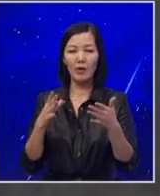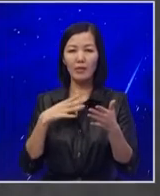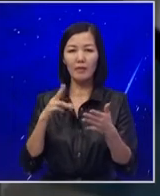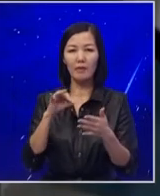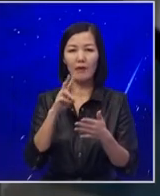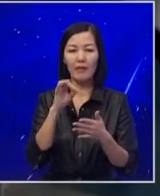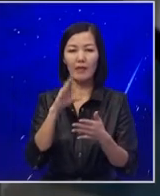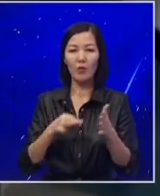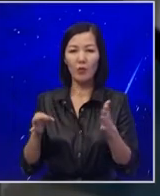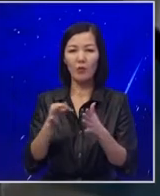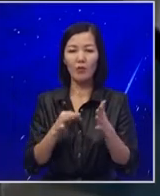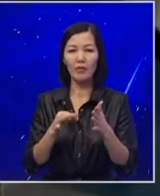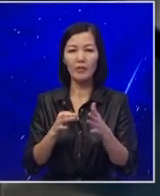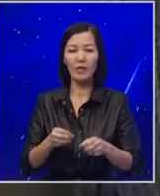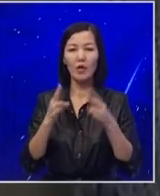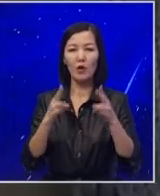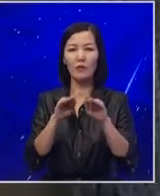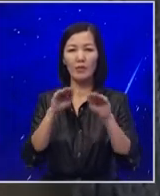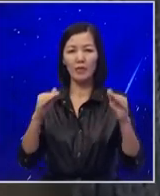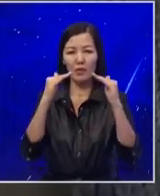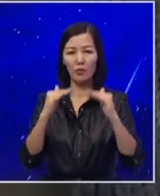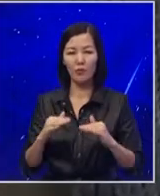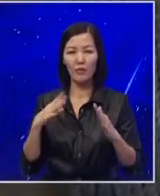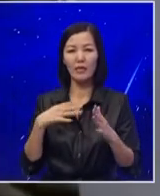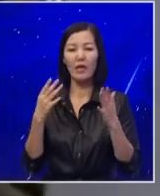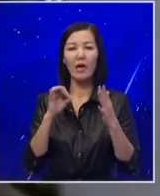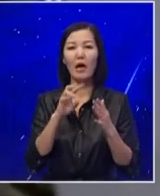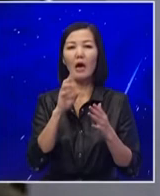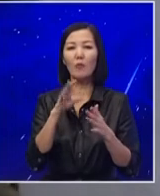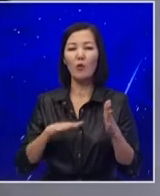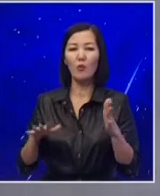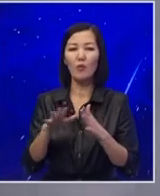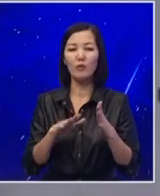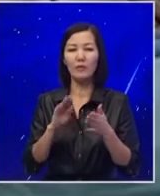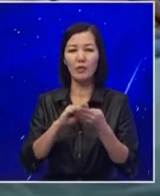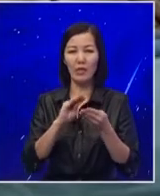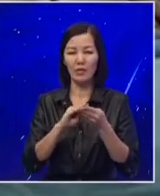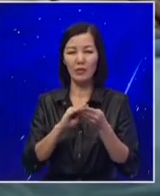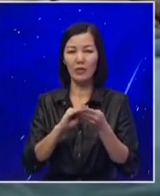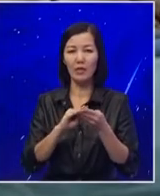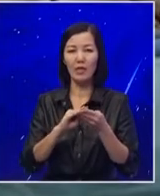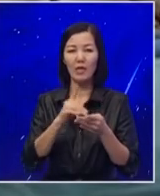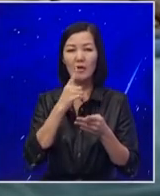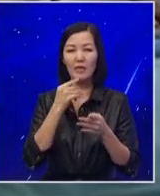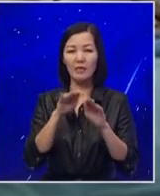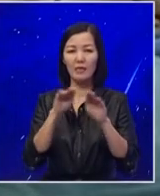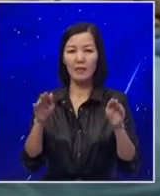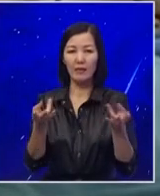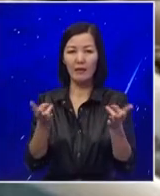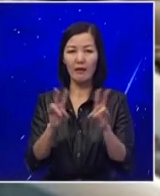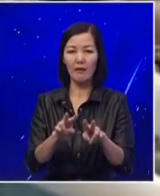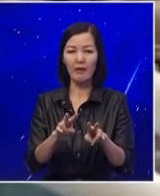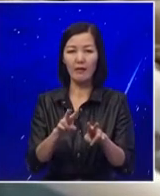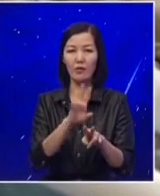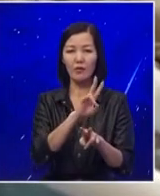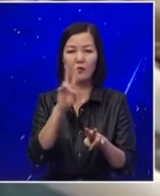Павлодар облысында керісінше қауіптілік деңгейі төмендеді. Ал Ақмола облысында жағдай сол қалпы, сондықтан қызыл аймақ қатарында қала береді. Нұрсұлтан,